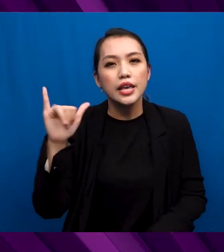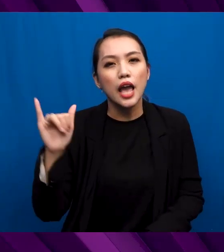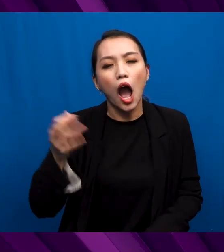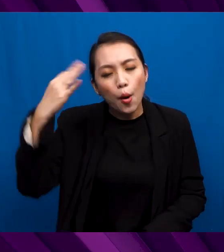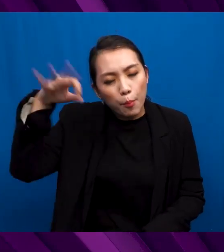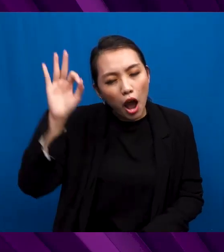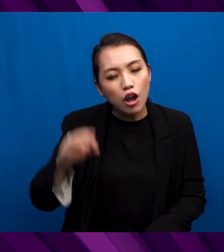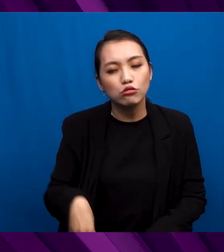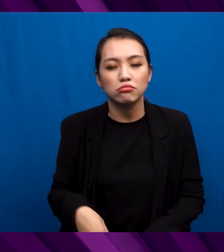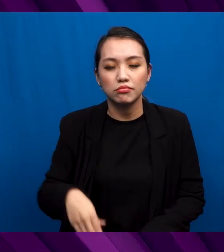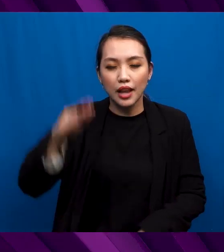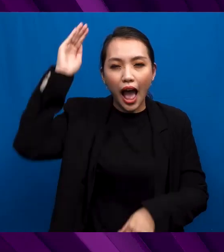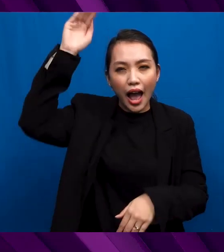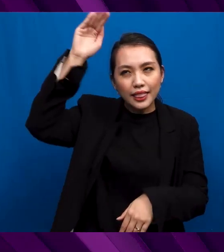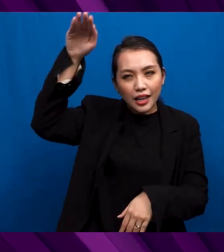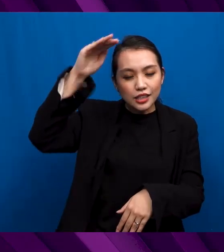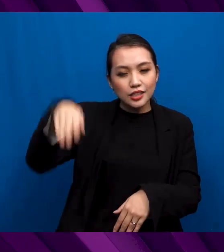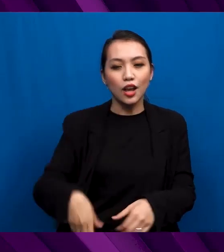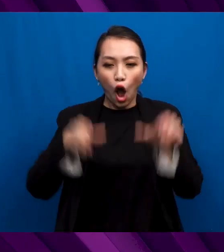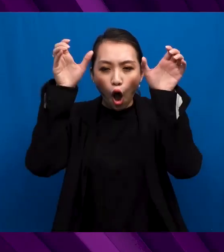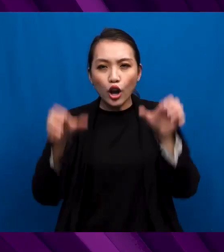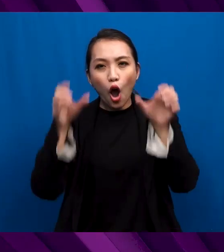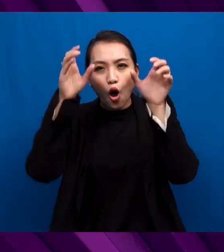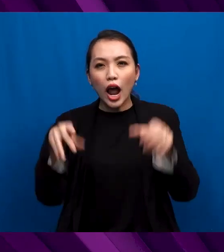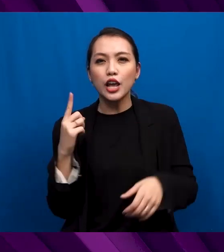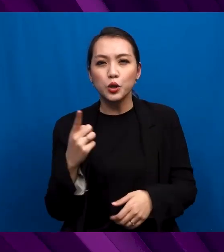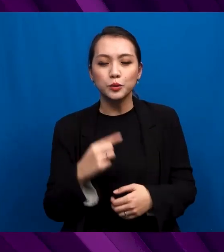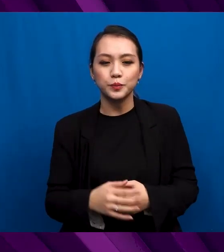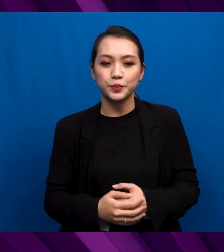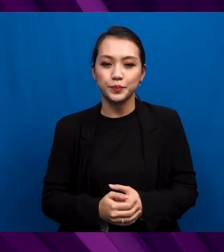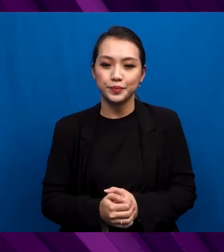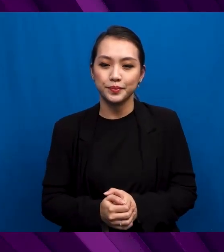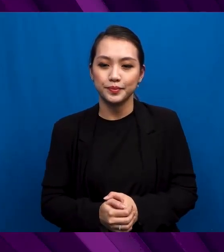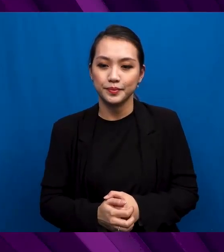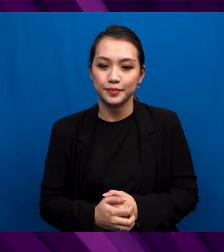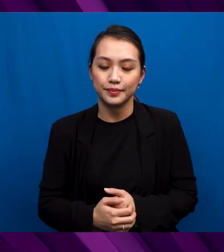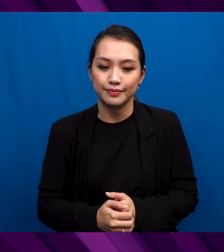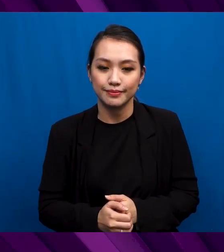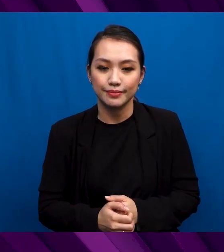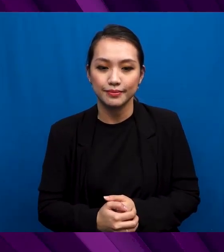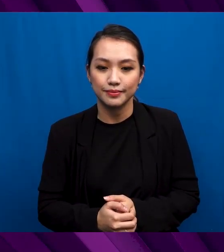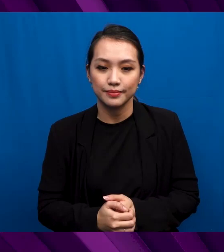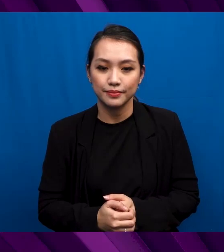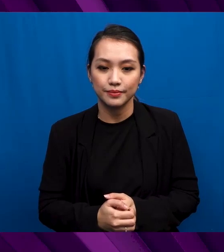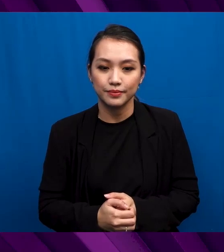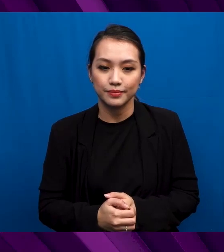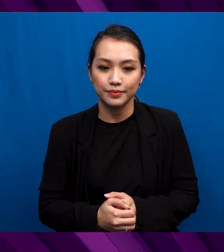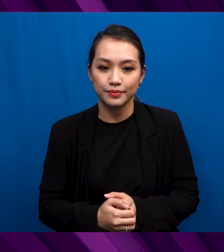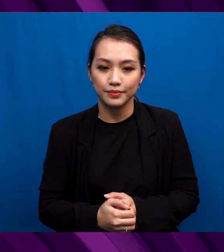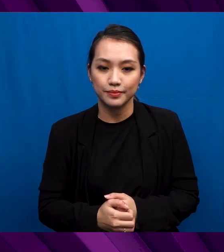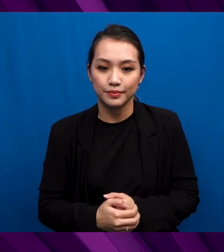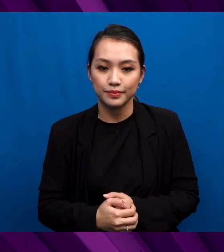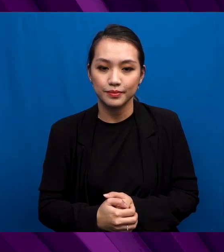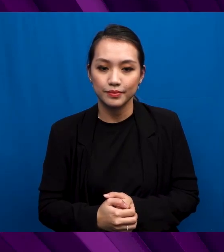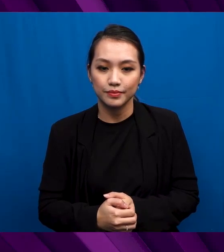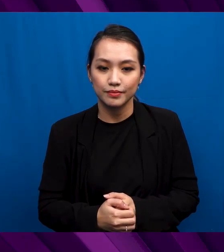atasnya. Tumpuk menumpuk, jangan ganti yang lama, langsung dipasang di atasnya. Jadi betul kasih